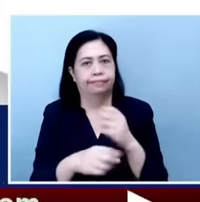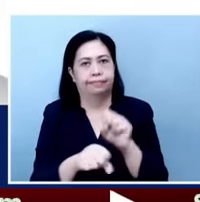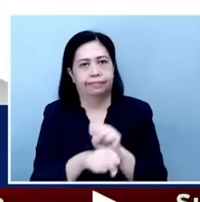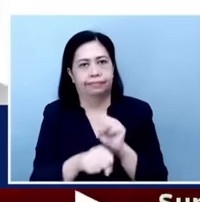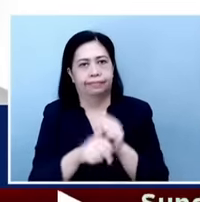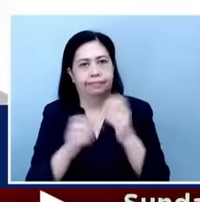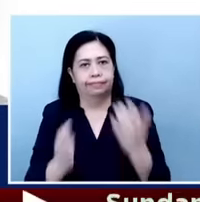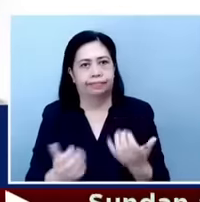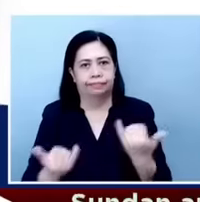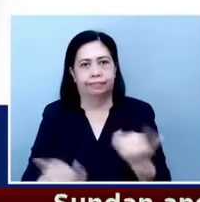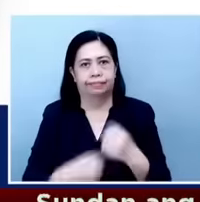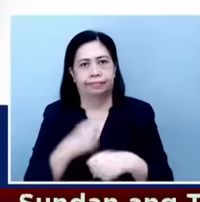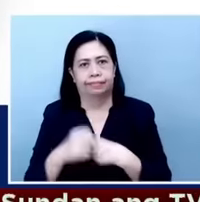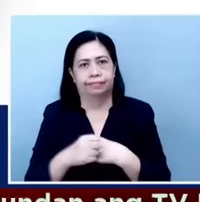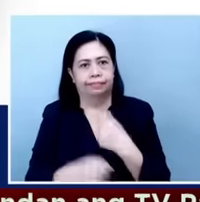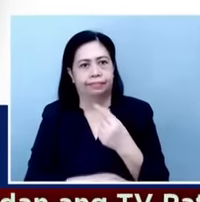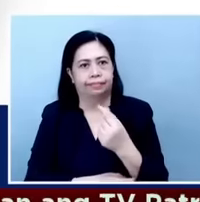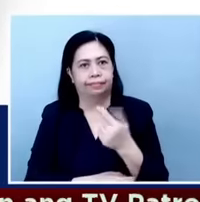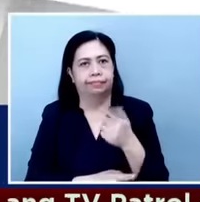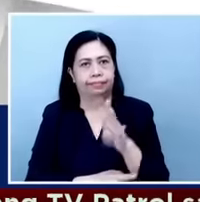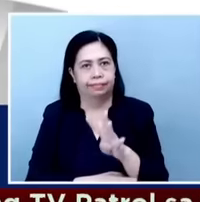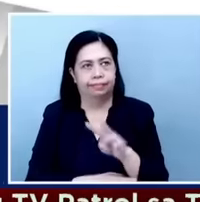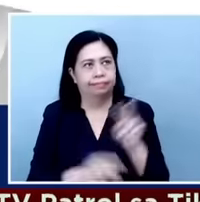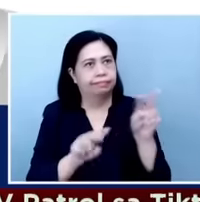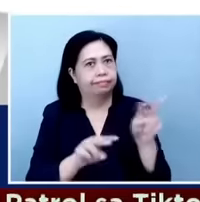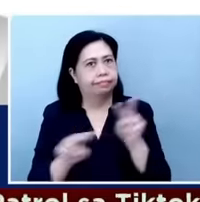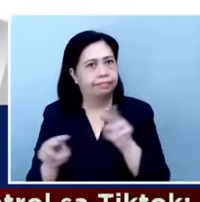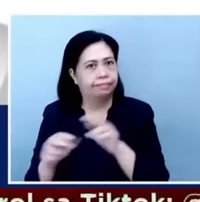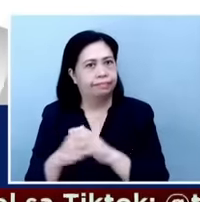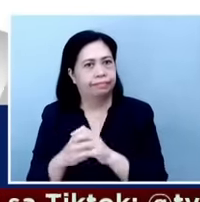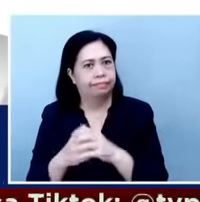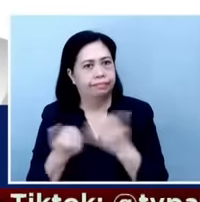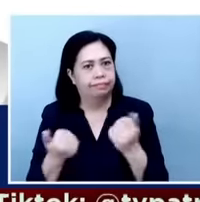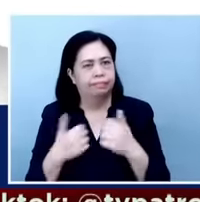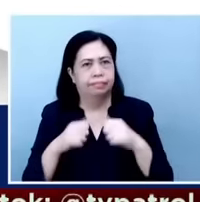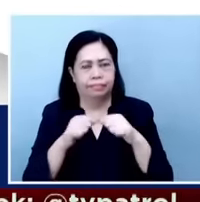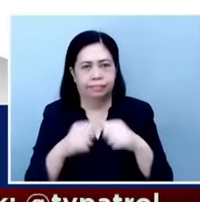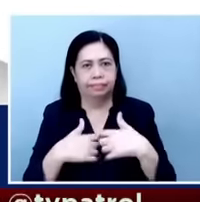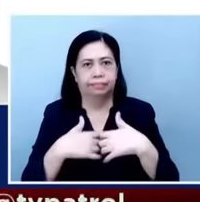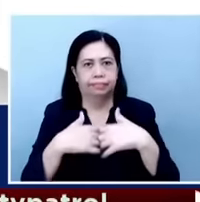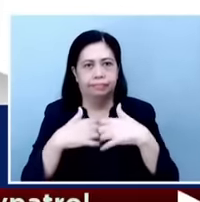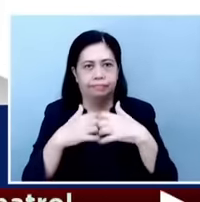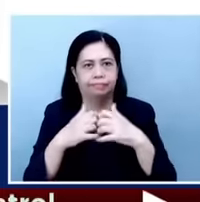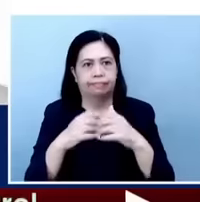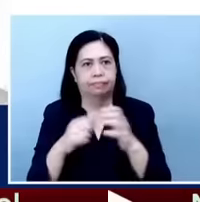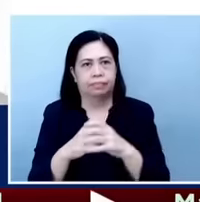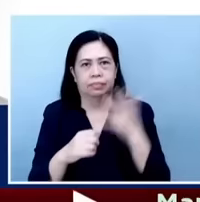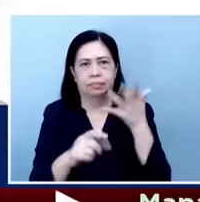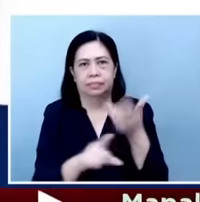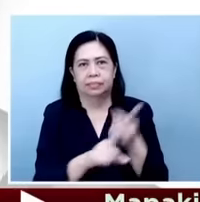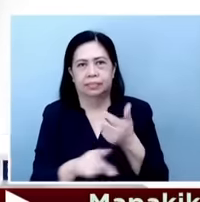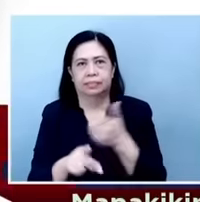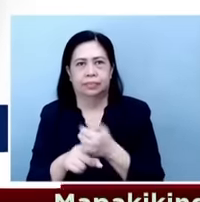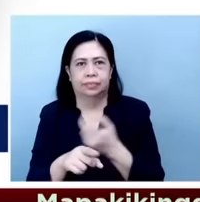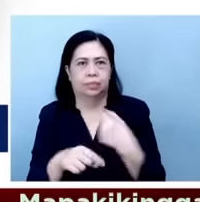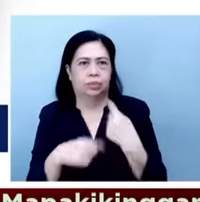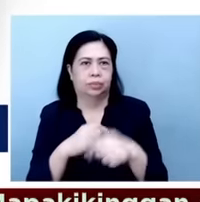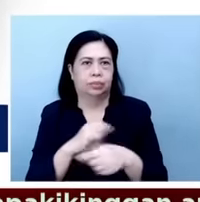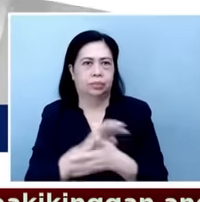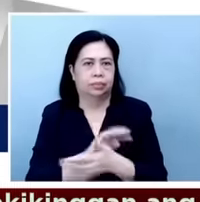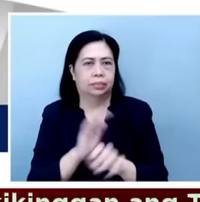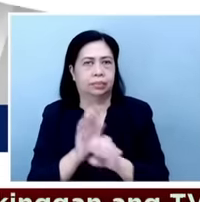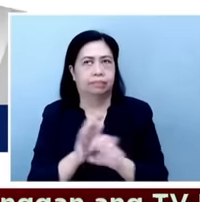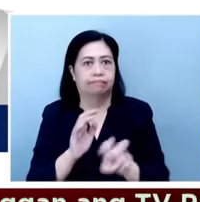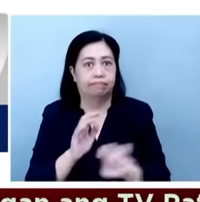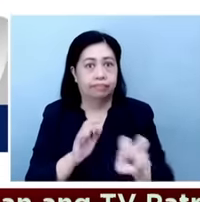nitong 2024. Kita-kita natin, patuloy pa rin nagre-recover yung mga hard-hit sectors ng pandemya tulad ng tourism,